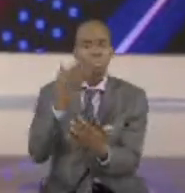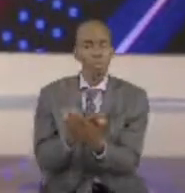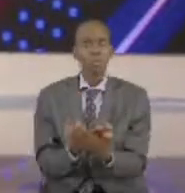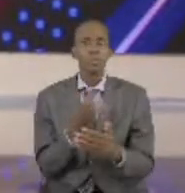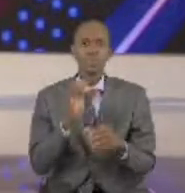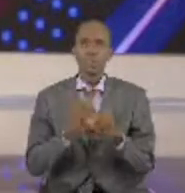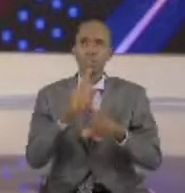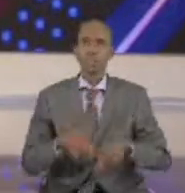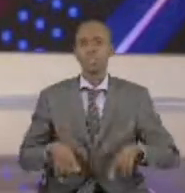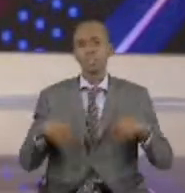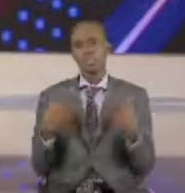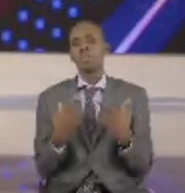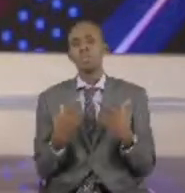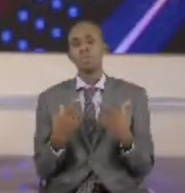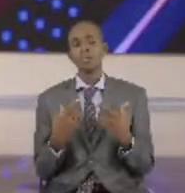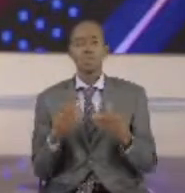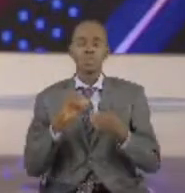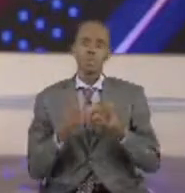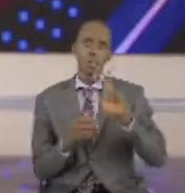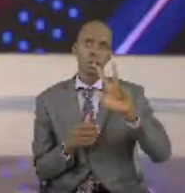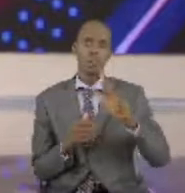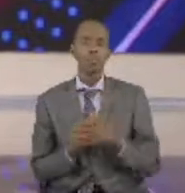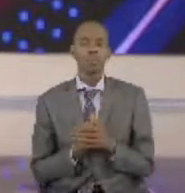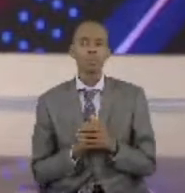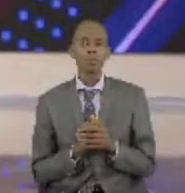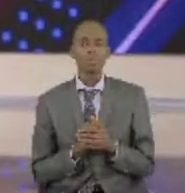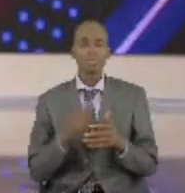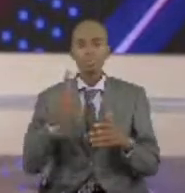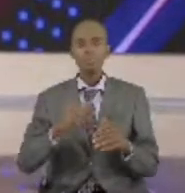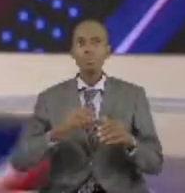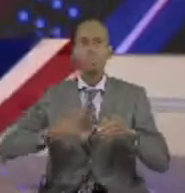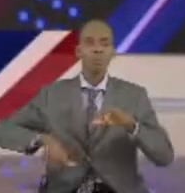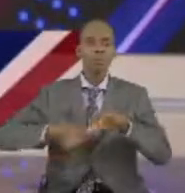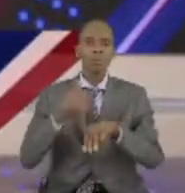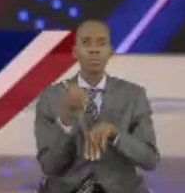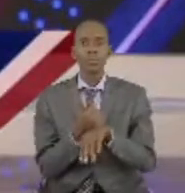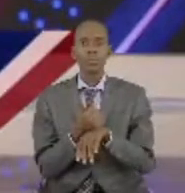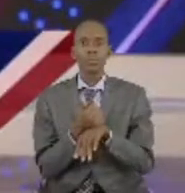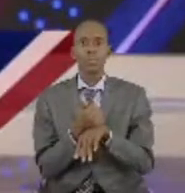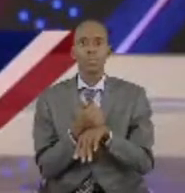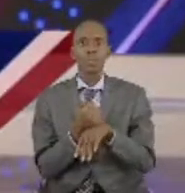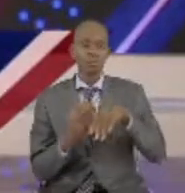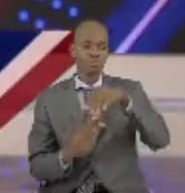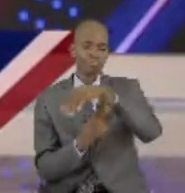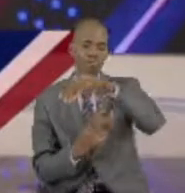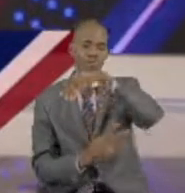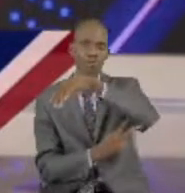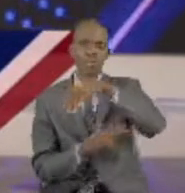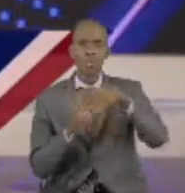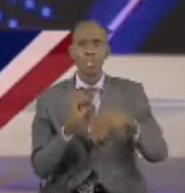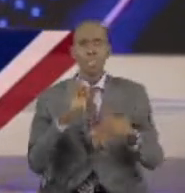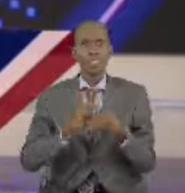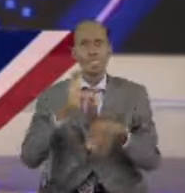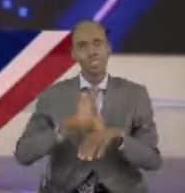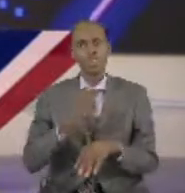pourquoi cette connexion pourquoi cette consultation troisième élément nous voyons les piliers établir dans